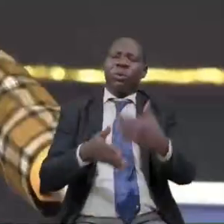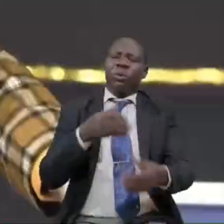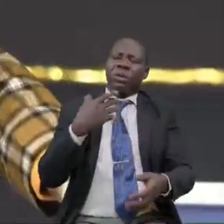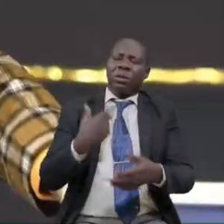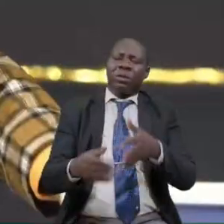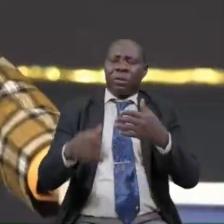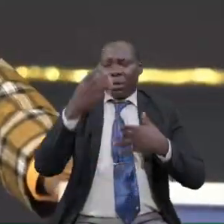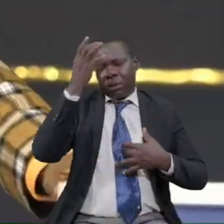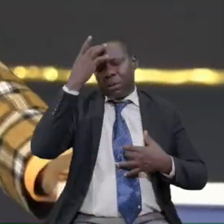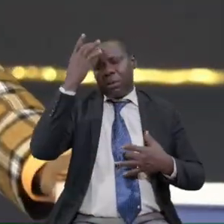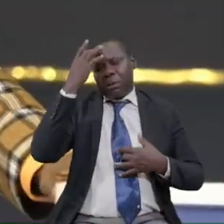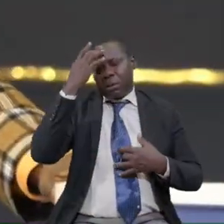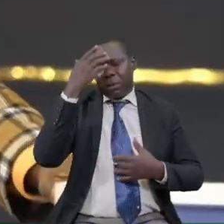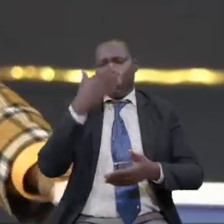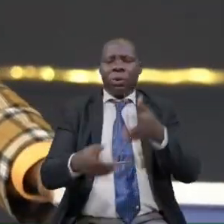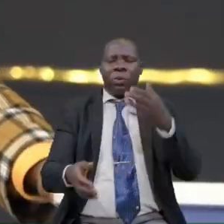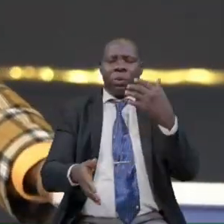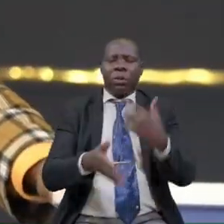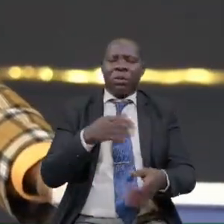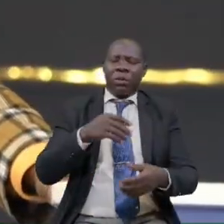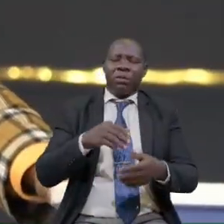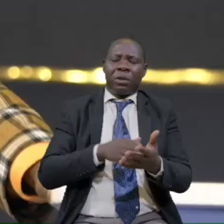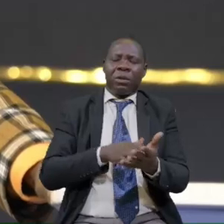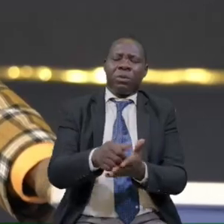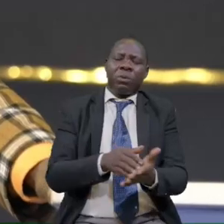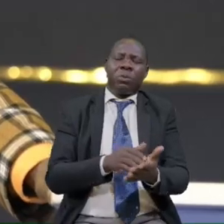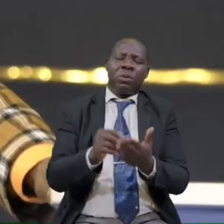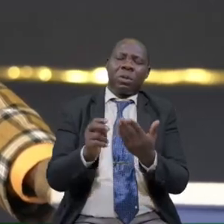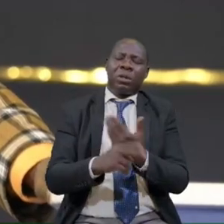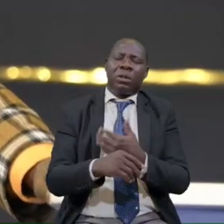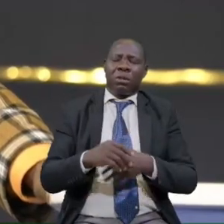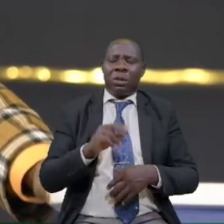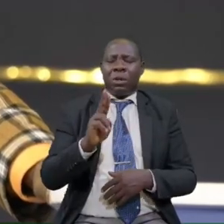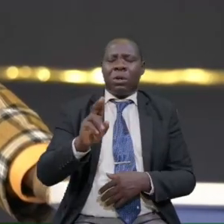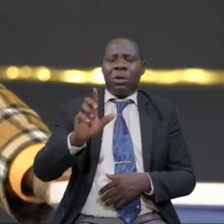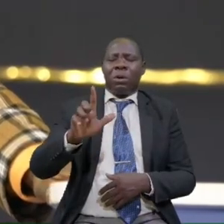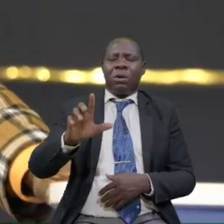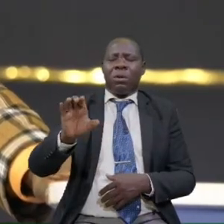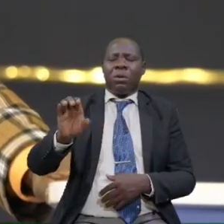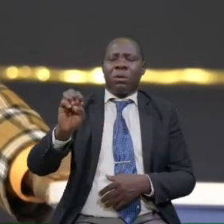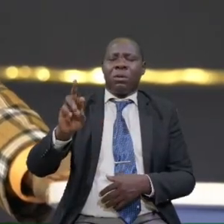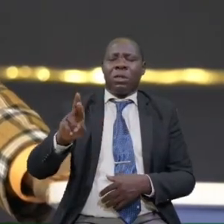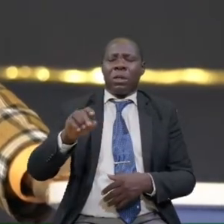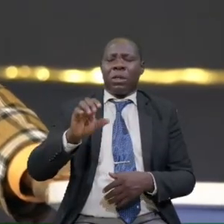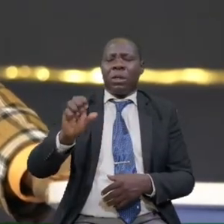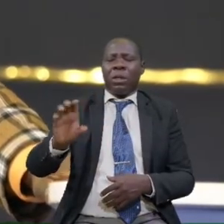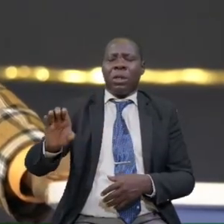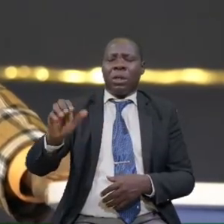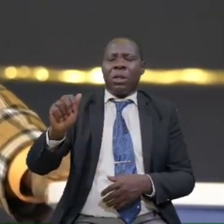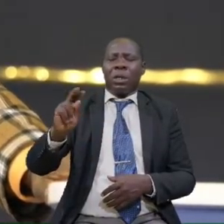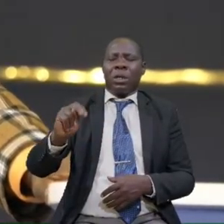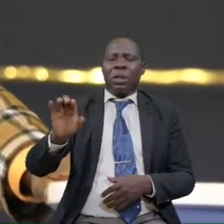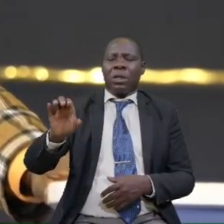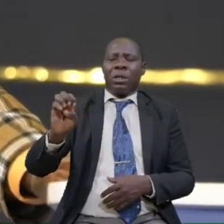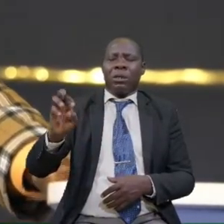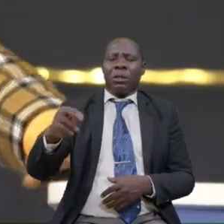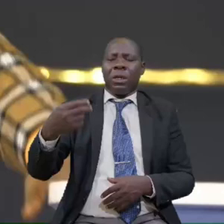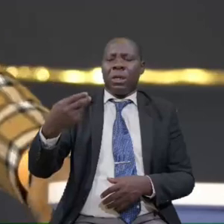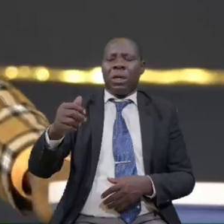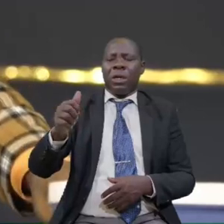maladie, quelle que soit l'infirmité, l'ulcère, le cancer, l'hernie,